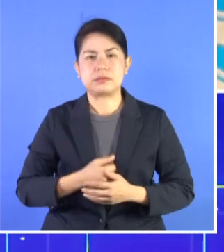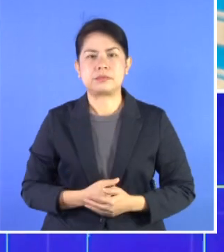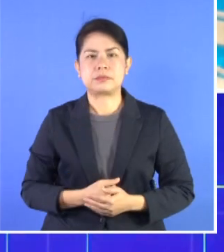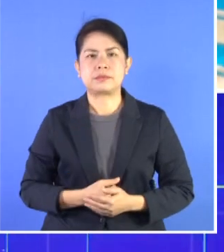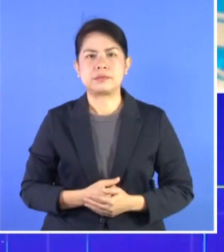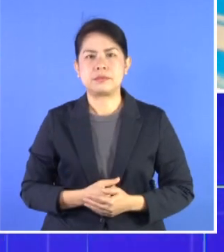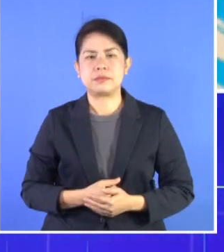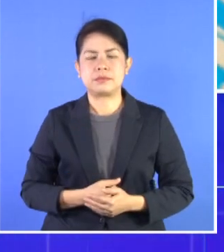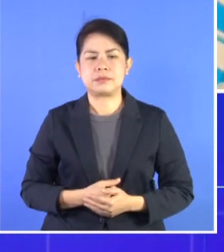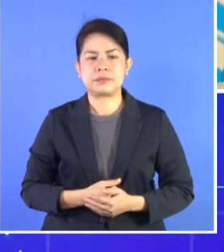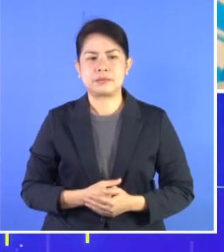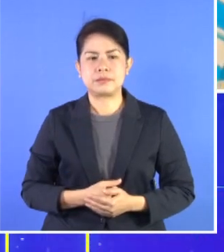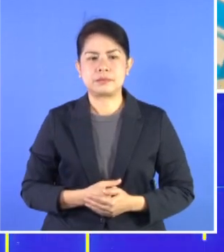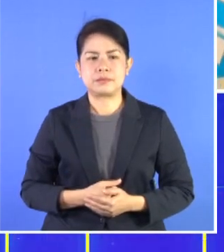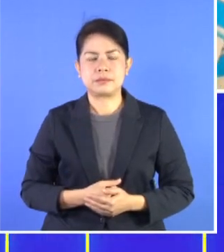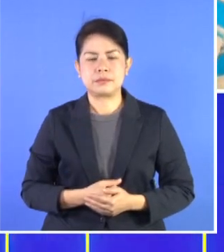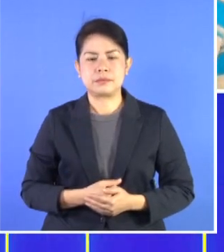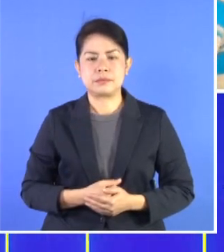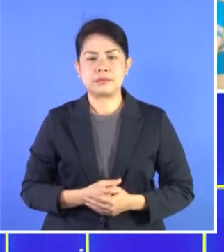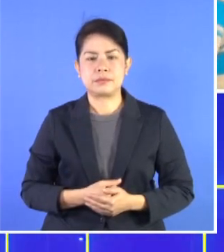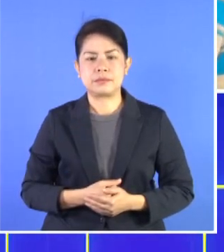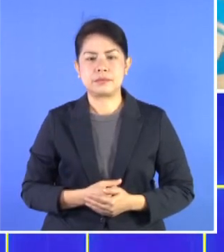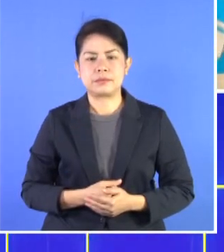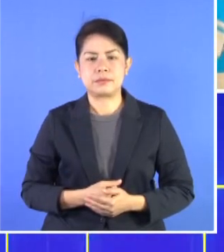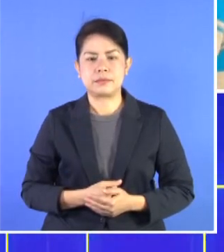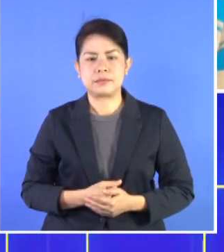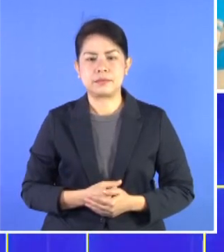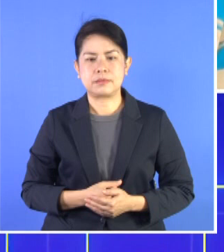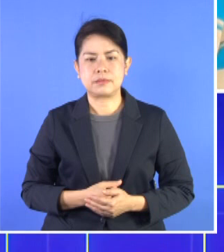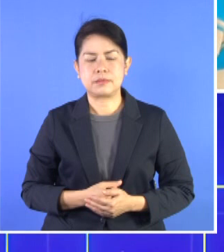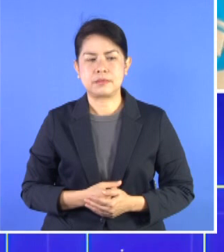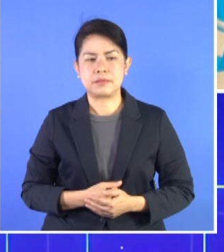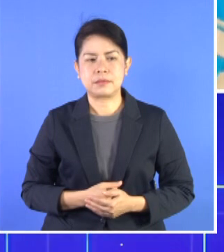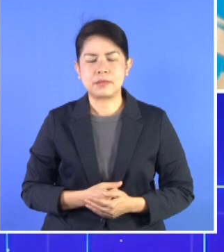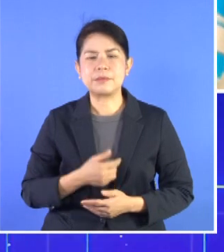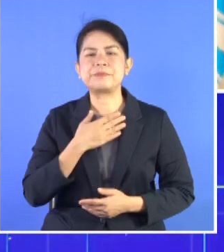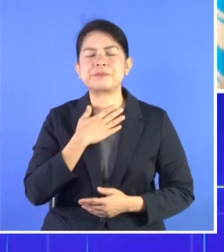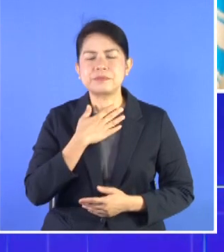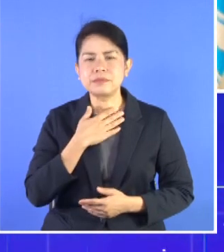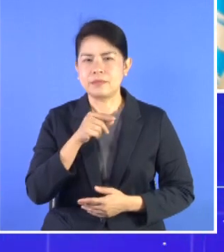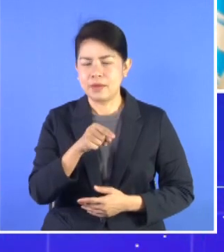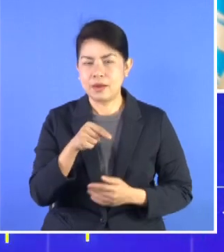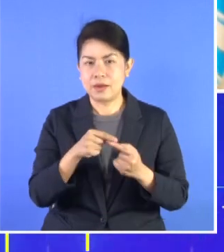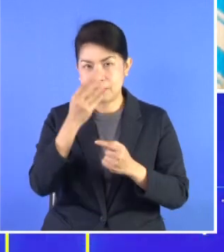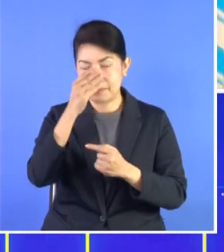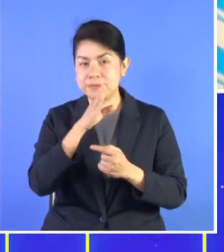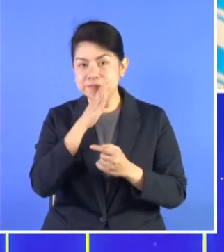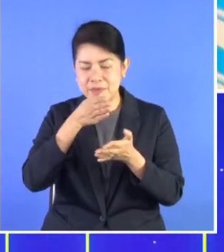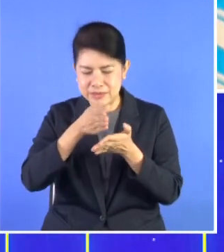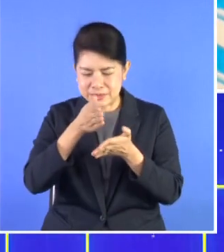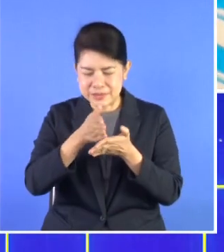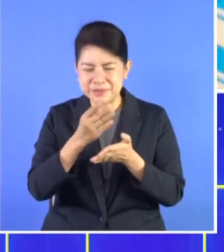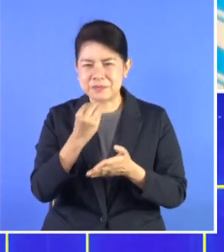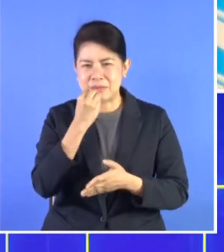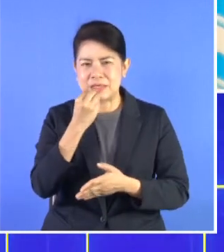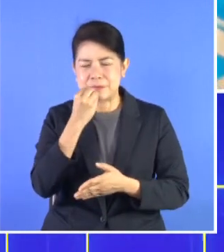ากนะพี่เจม เออเนี่ยนะถ้าจะให้ดีเนี่ยคือน้ำลายก่อน เ ออนะคือเฉือนเป็นชิ้นๆขับรถนะรับร